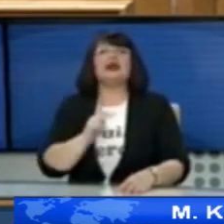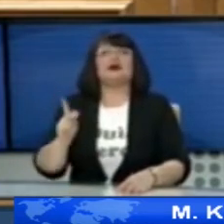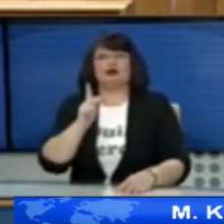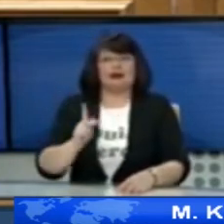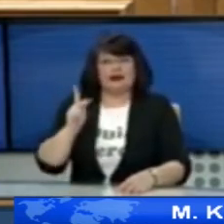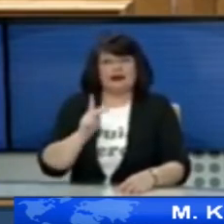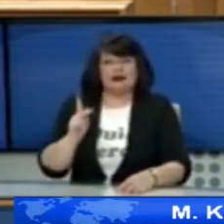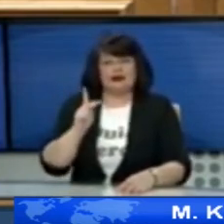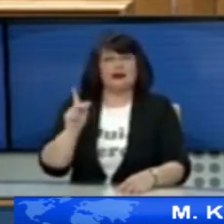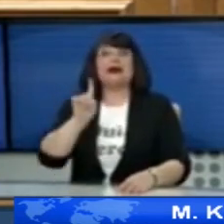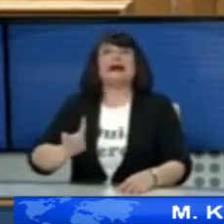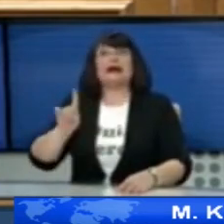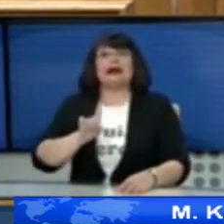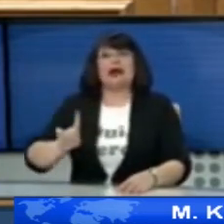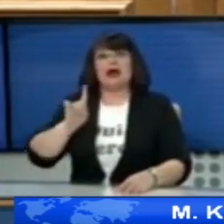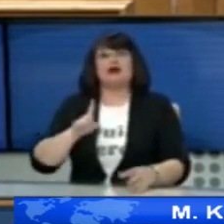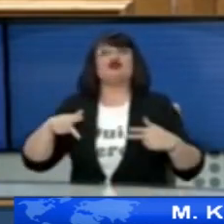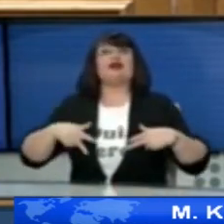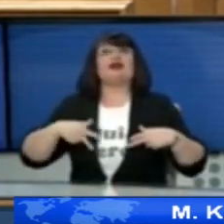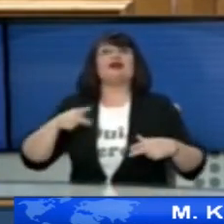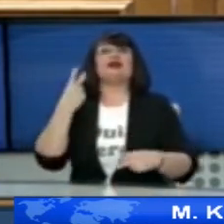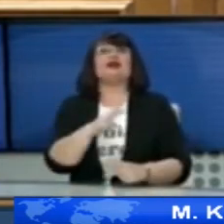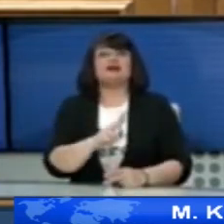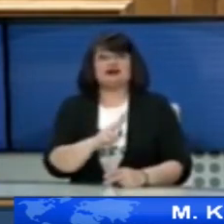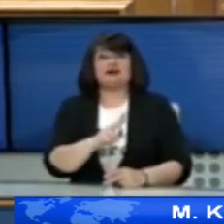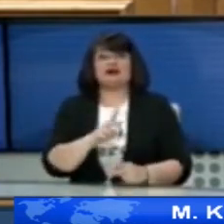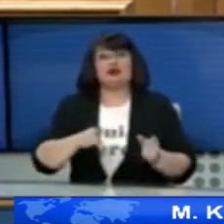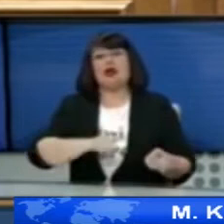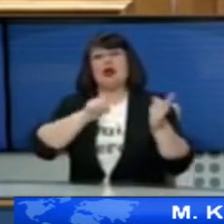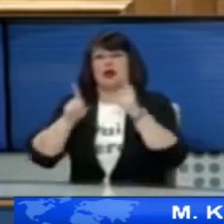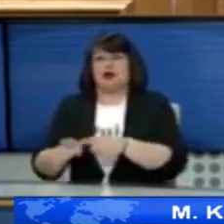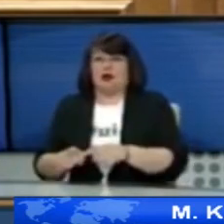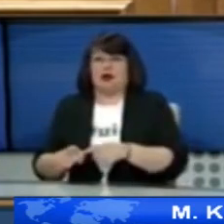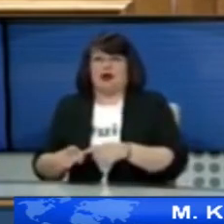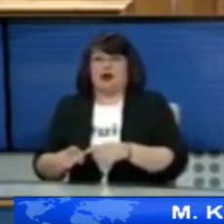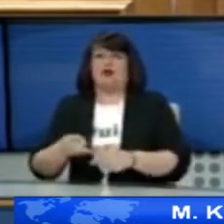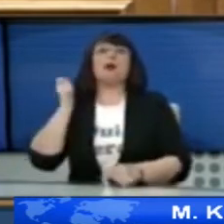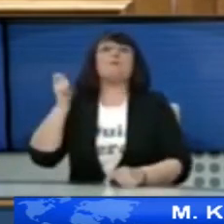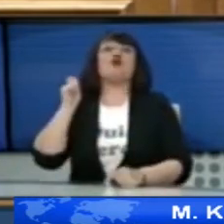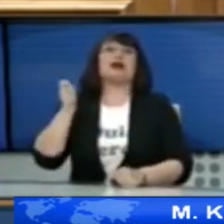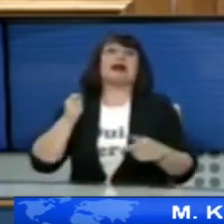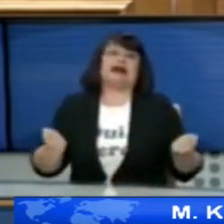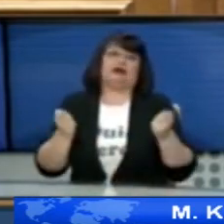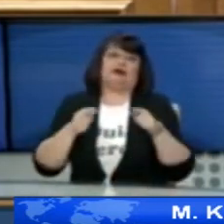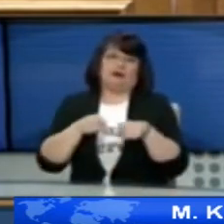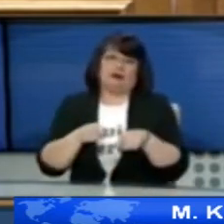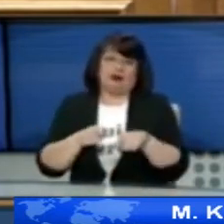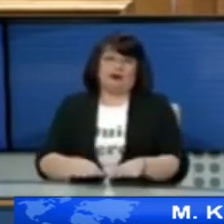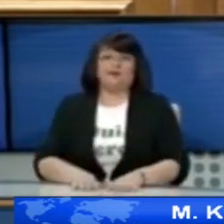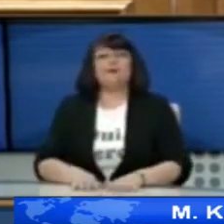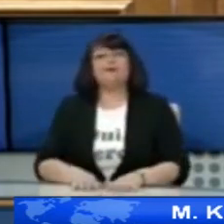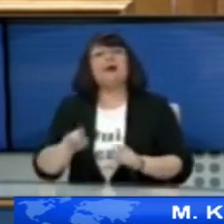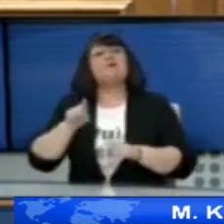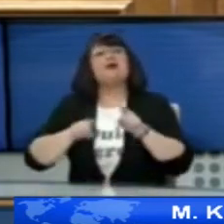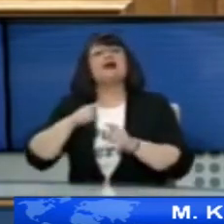κοινωνικά, ο κύριος Μητσοτάκης και η κυβέρνησή του είναι στην αντίπερα όχθη αυτής της πολιτικής. Όσο και αν μερικές